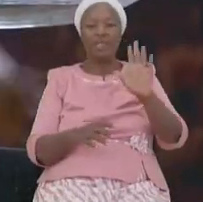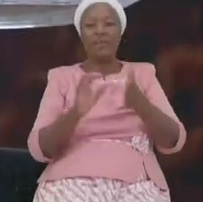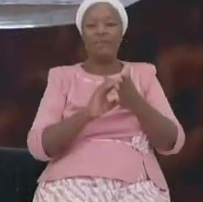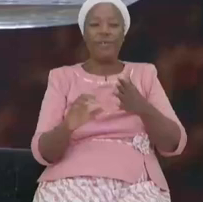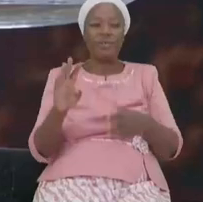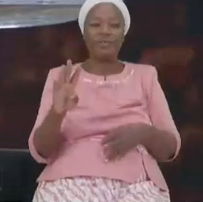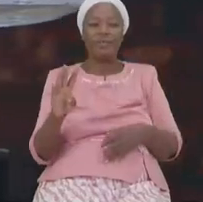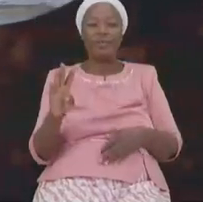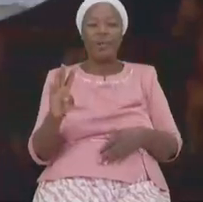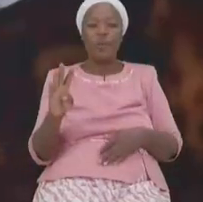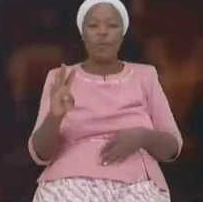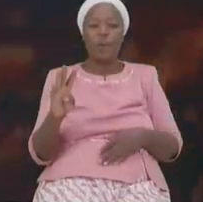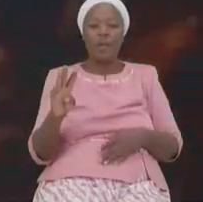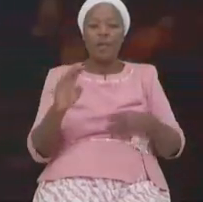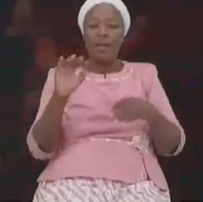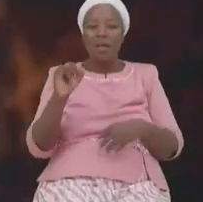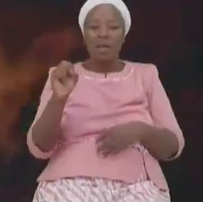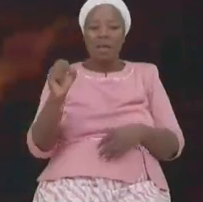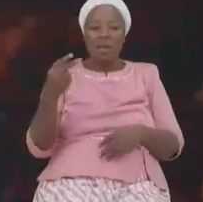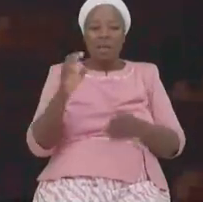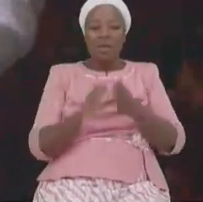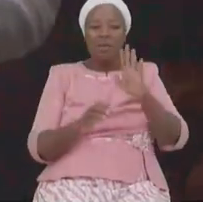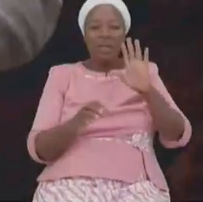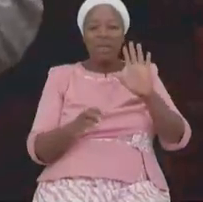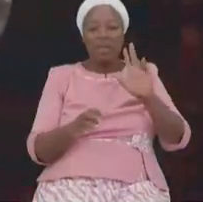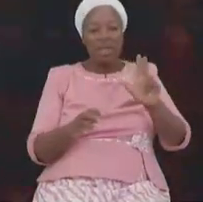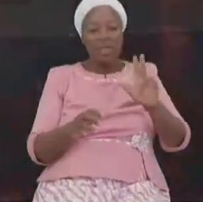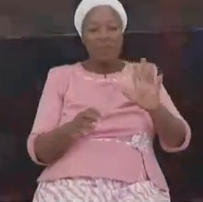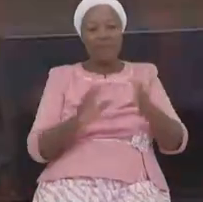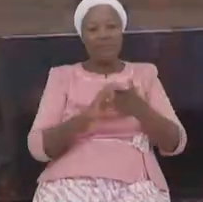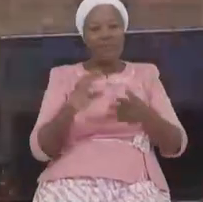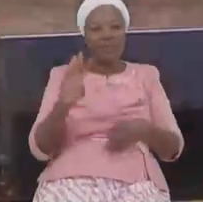Ésaïe 35, verset